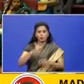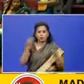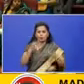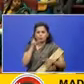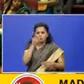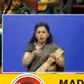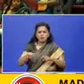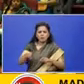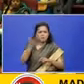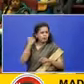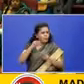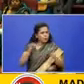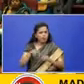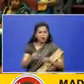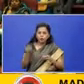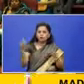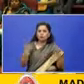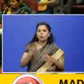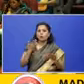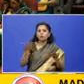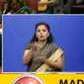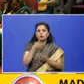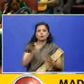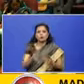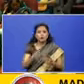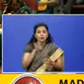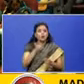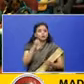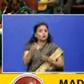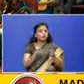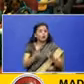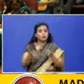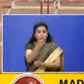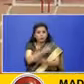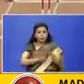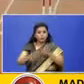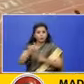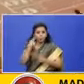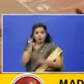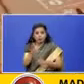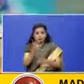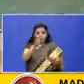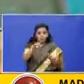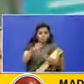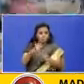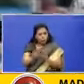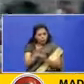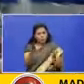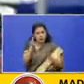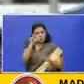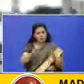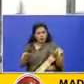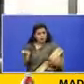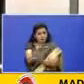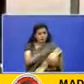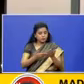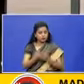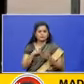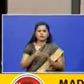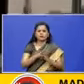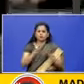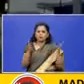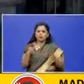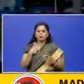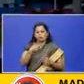रिकॉर्ड बनाने वाले, इस खेल प्रतियोगिता में हिस्सा लेने वाले सभी खिलाड़ियों को बहुत